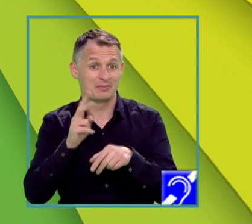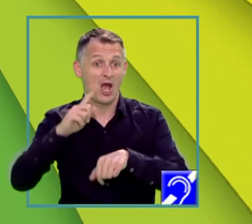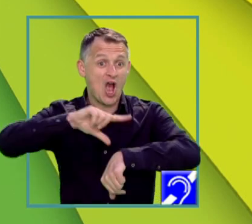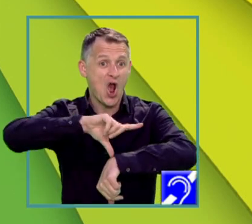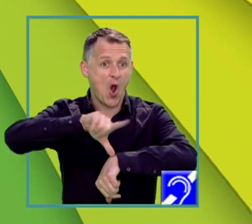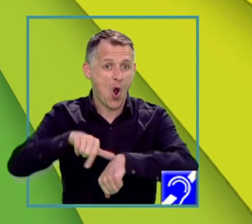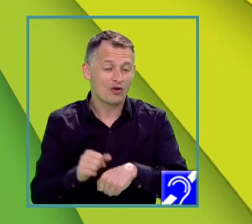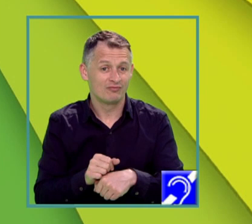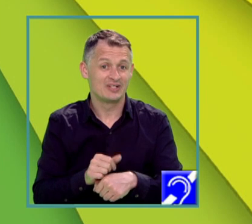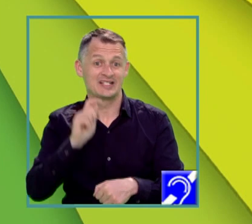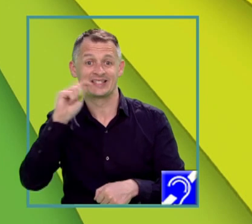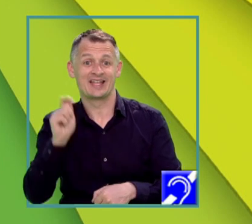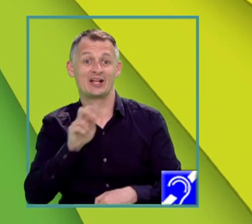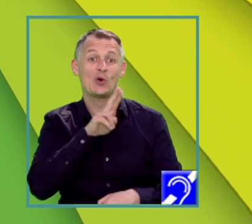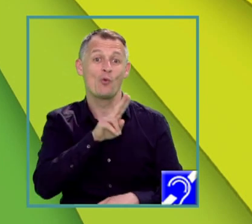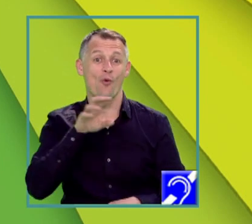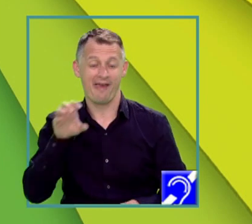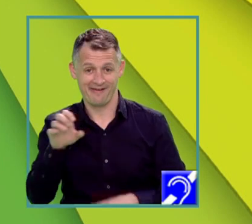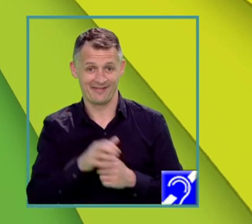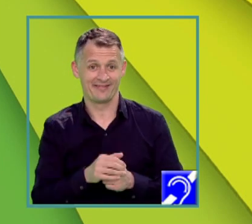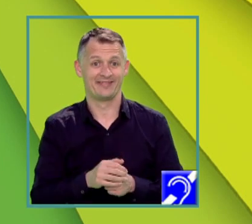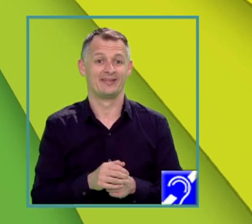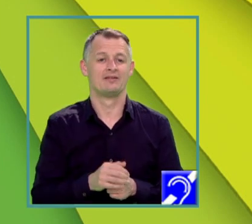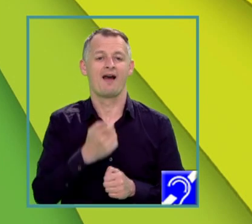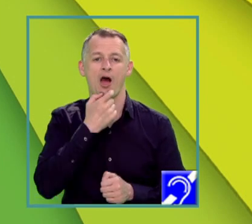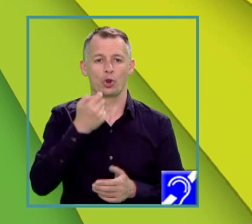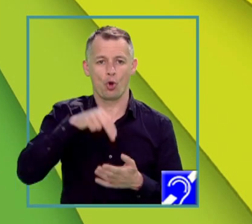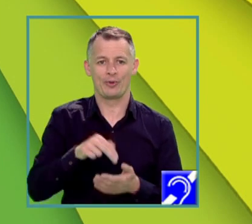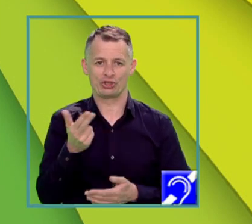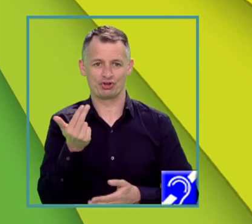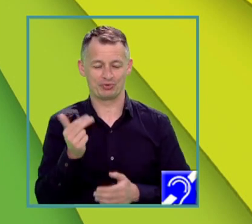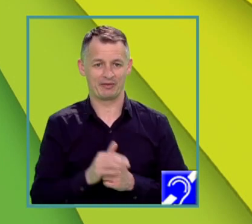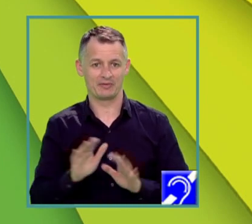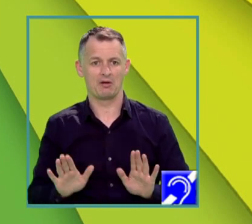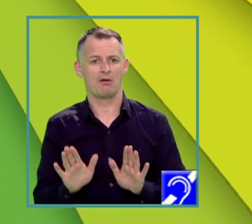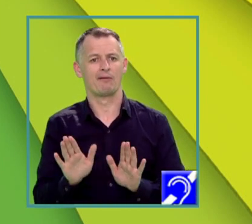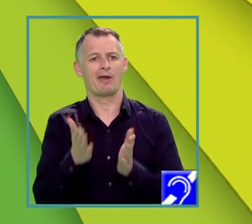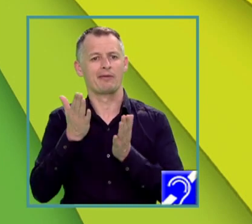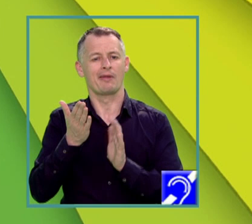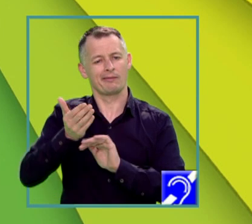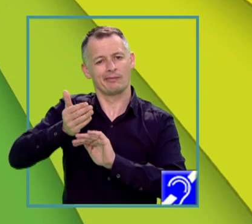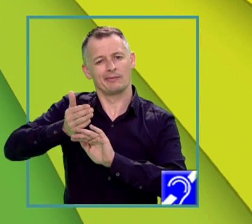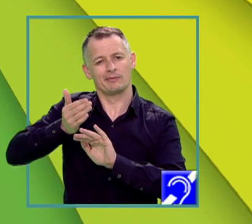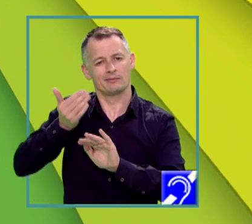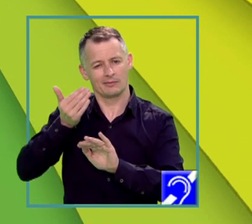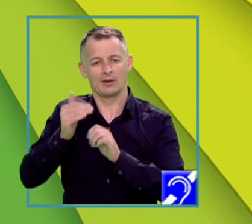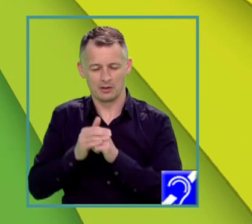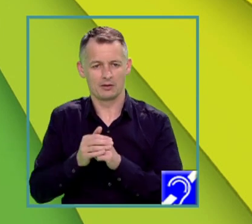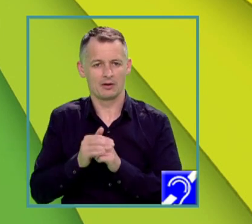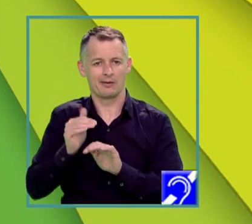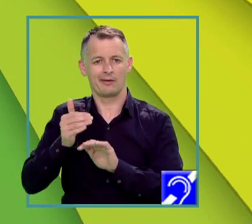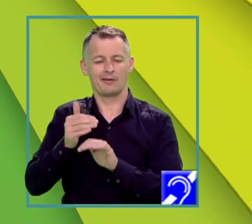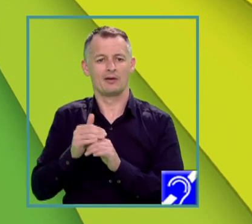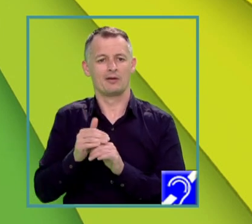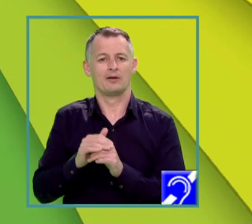dintre statele Uniunii Europene în anul 2015 înainte de a vedea cerințele Haideți să